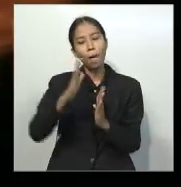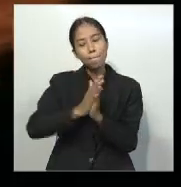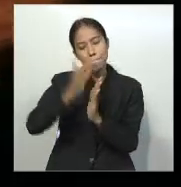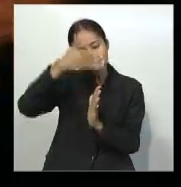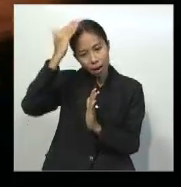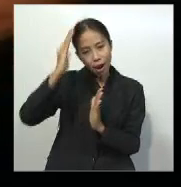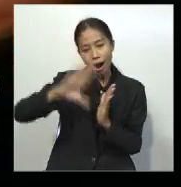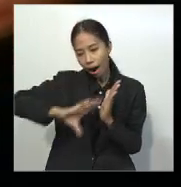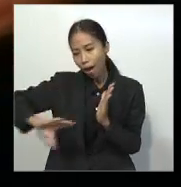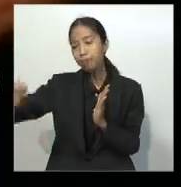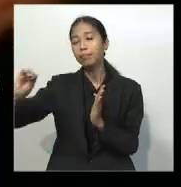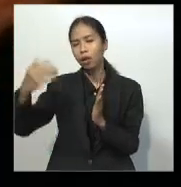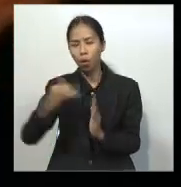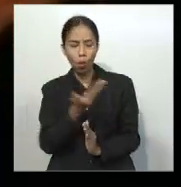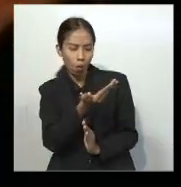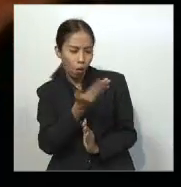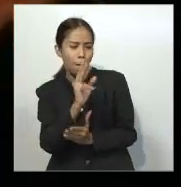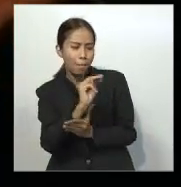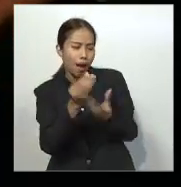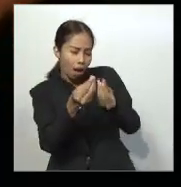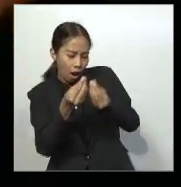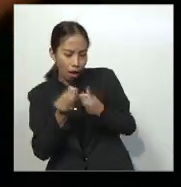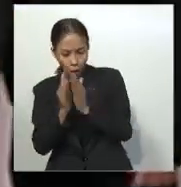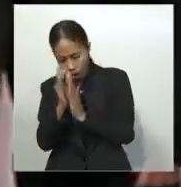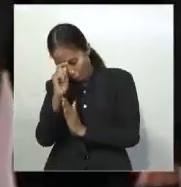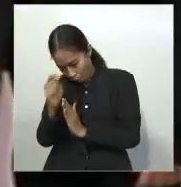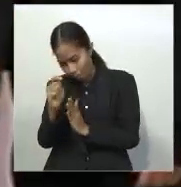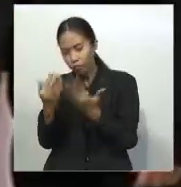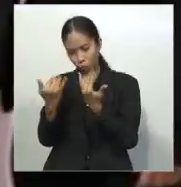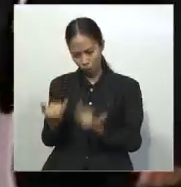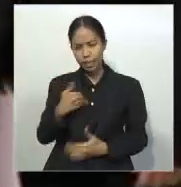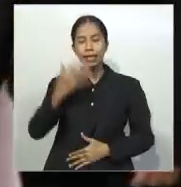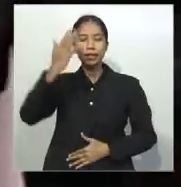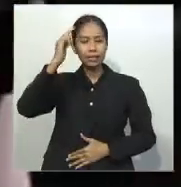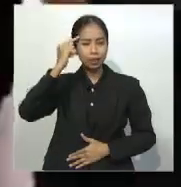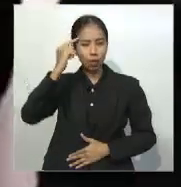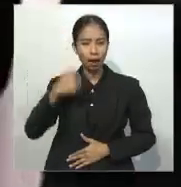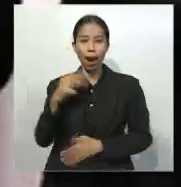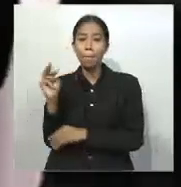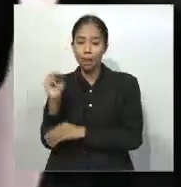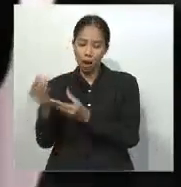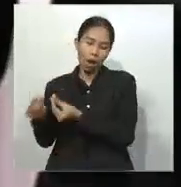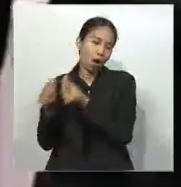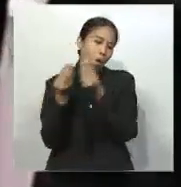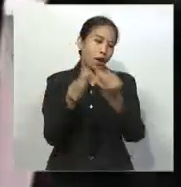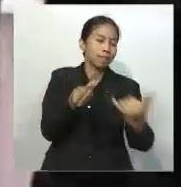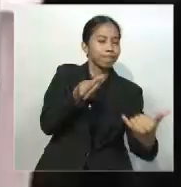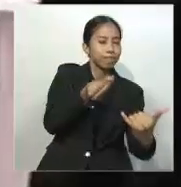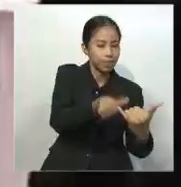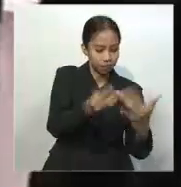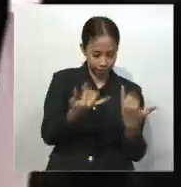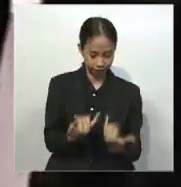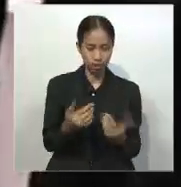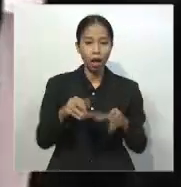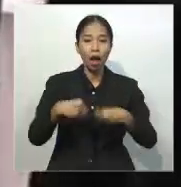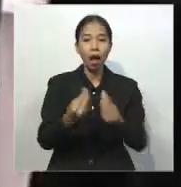งได้ขอมาไว้เป็นสมบัติไว้บูชาโดยวันนี้เห็นว่าควรนำมาไว้กับหลวงพ่อคูณจึงเอามามอบให้กับทางมหาวิทยาลัยขอน